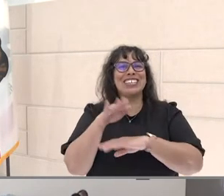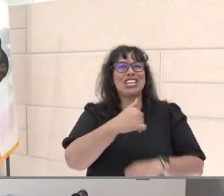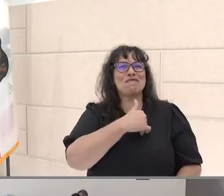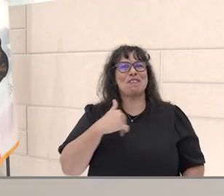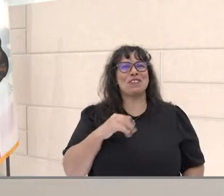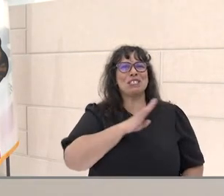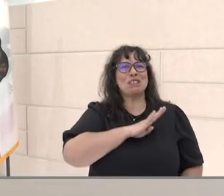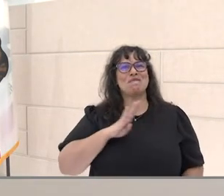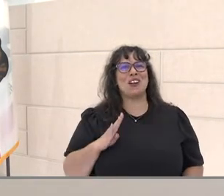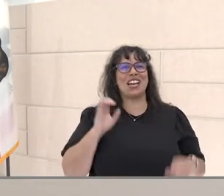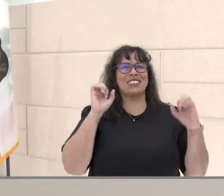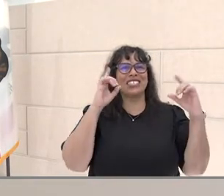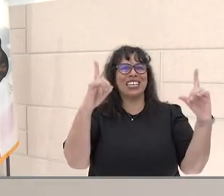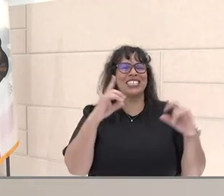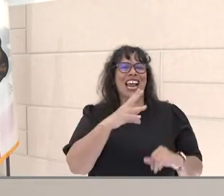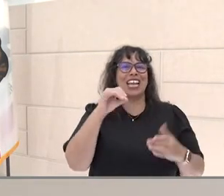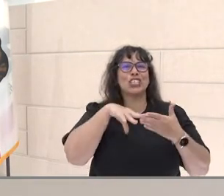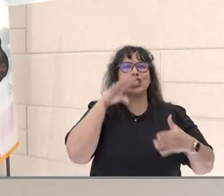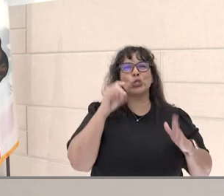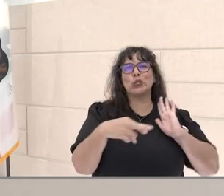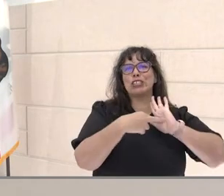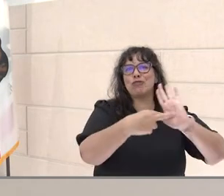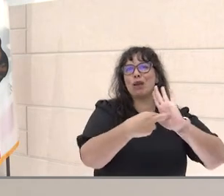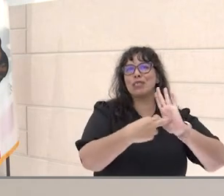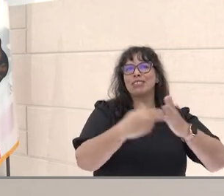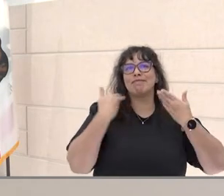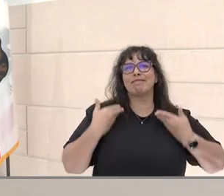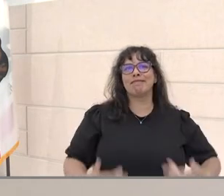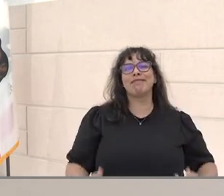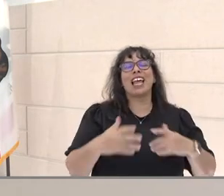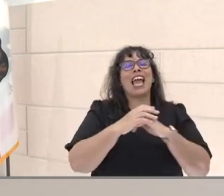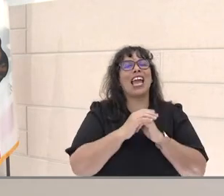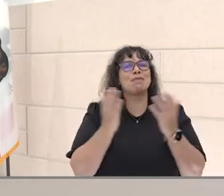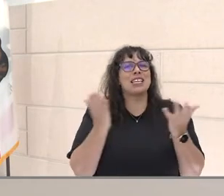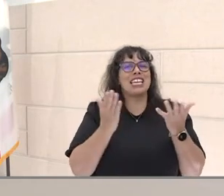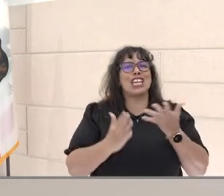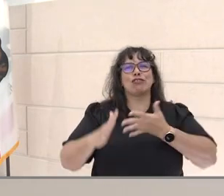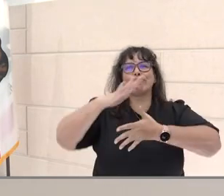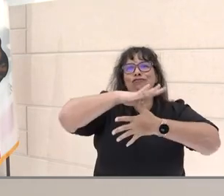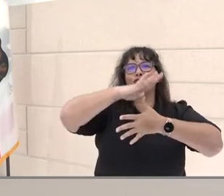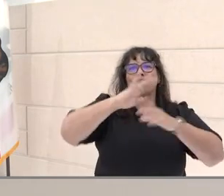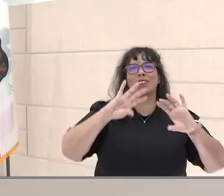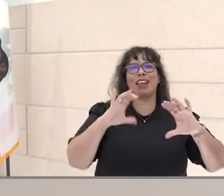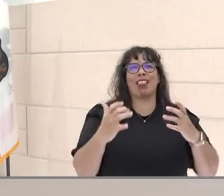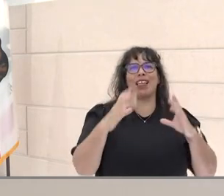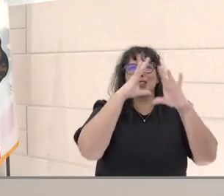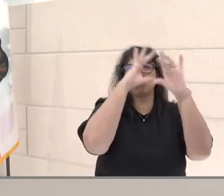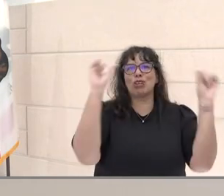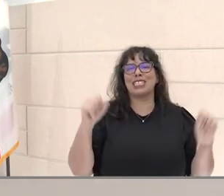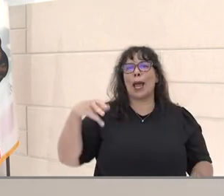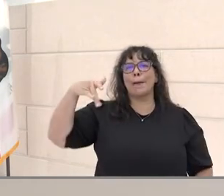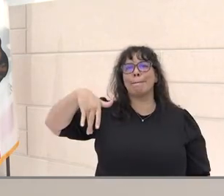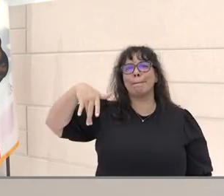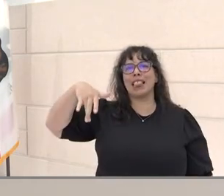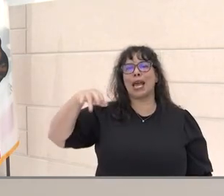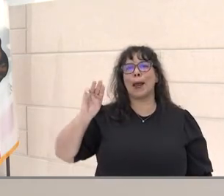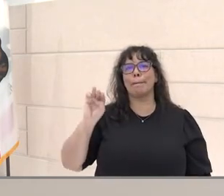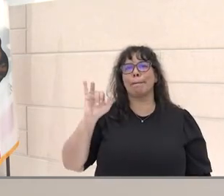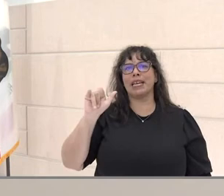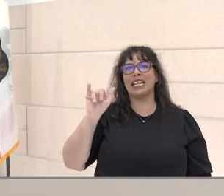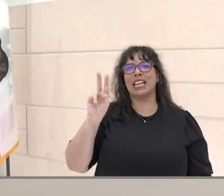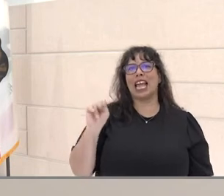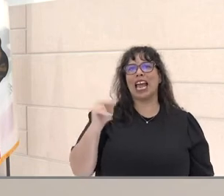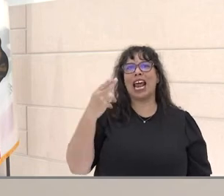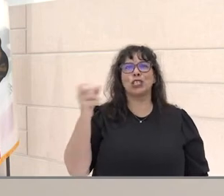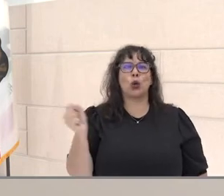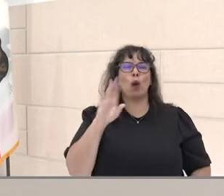สุดท้ายสมาชิกคณะกรรมการสลาเรียนให้หนึ่งสับเซมเซิงกวาดเนียงจิตสถาน